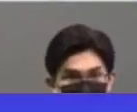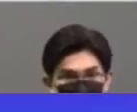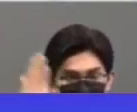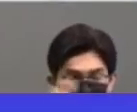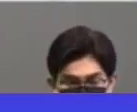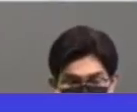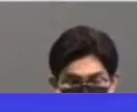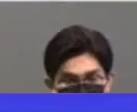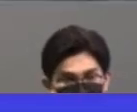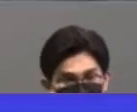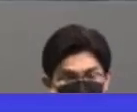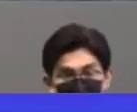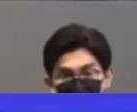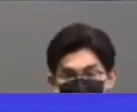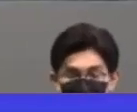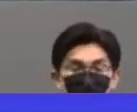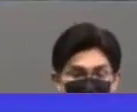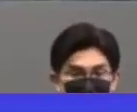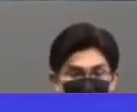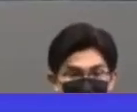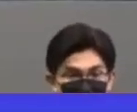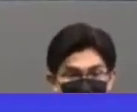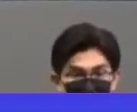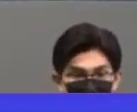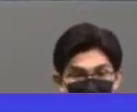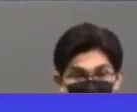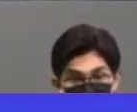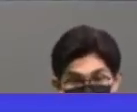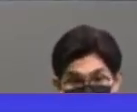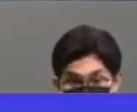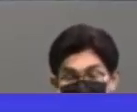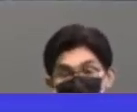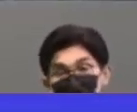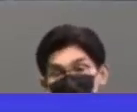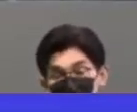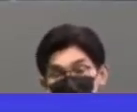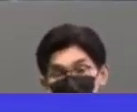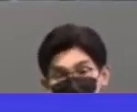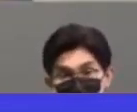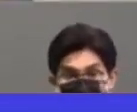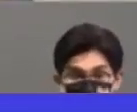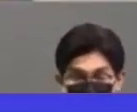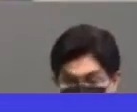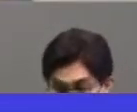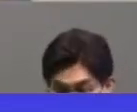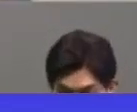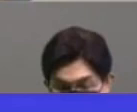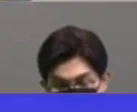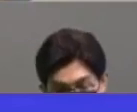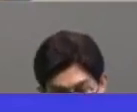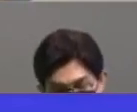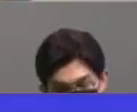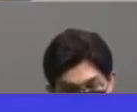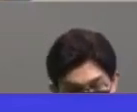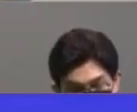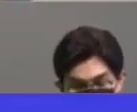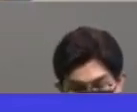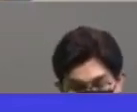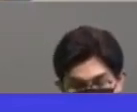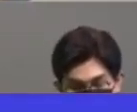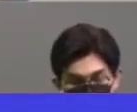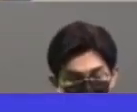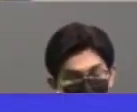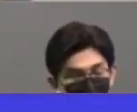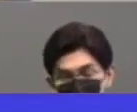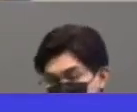และหลักการระหว่างประเทศอย่างครบถ้วนนะเขาก็มีการชี้แนะเสนอแนะมานะครับแต่ไงก็ตามเนี่ยขอชื่นชมประเทศไทยที่ปฏิบัติตามคำมั่น